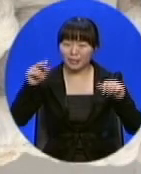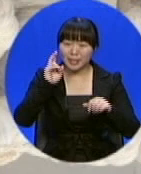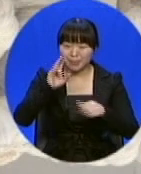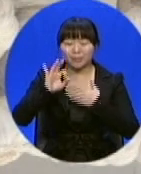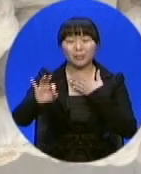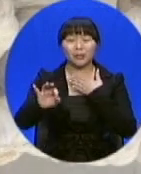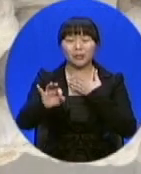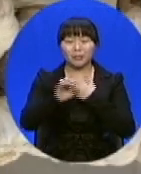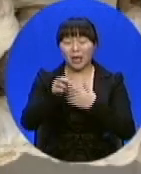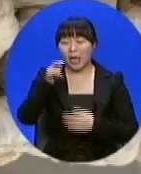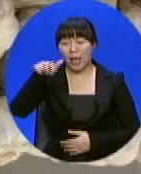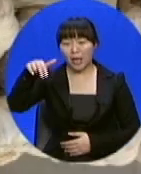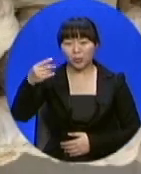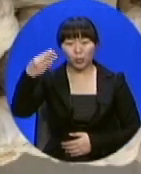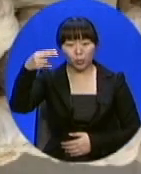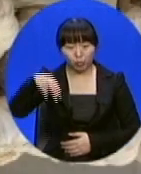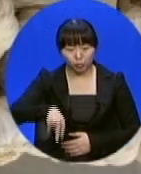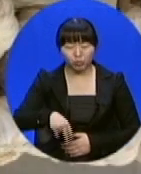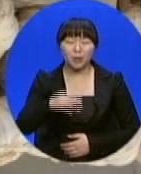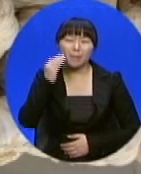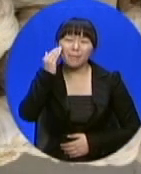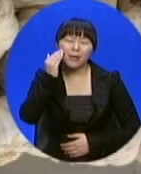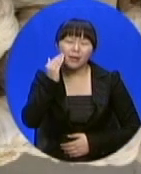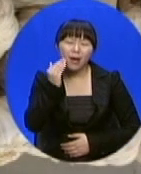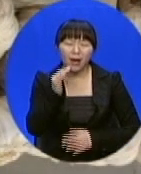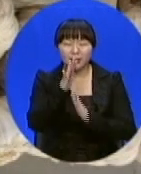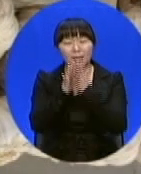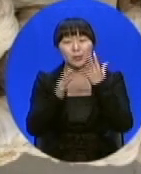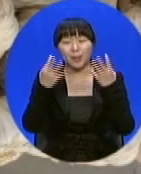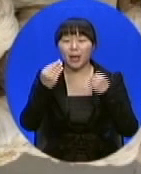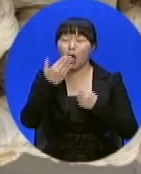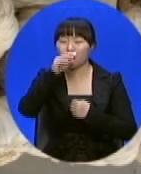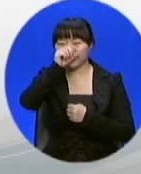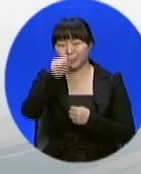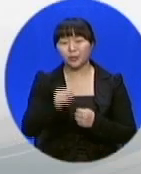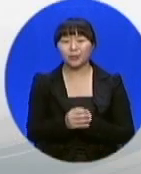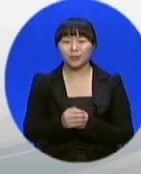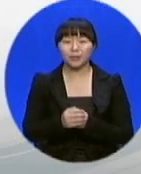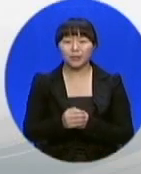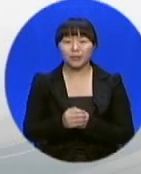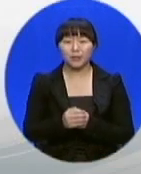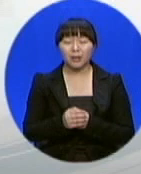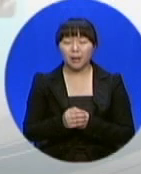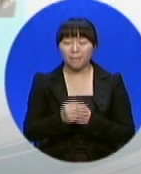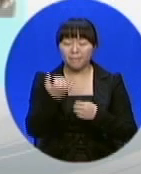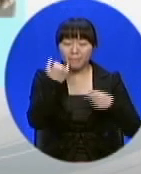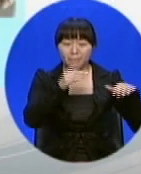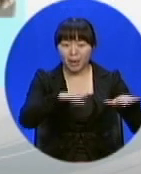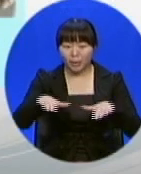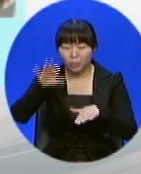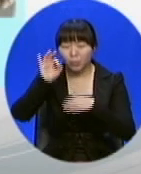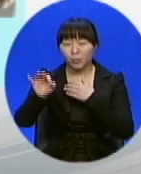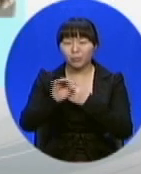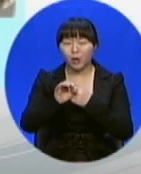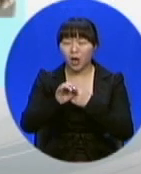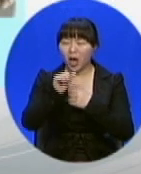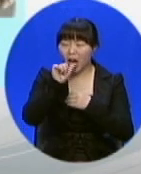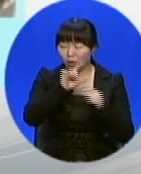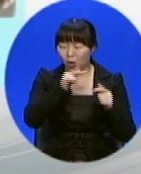때는 해조류와 마늘, 녹황색 채소를 많이 먹는 것이 좋습니다. 해조류는 중금속 배출에